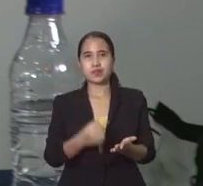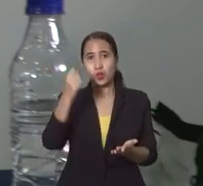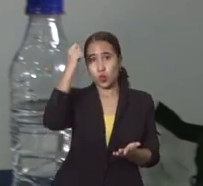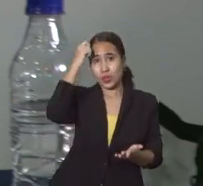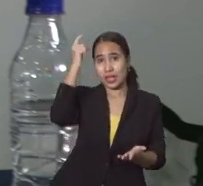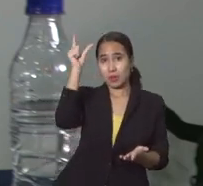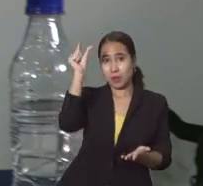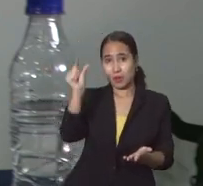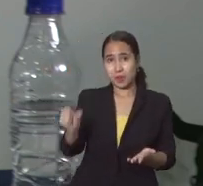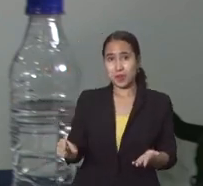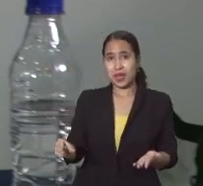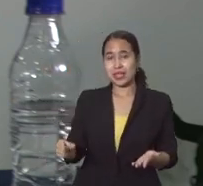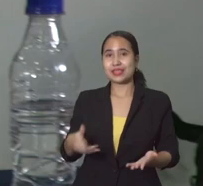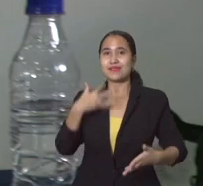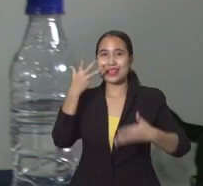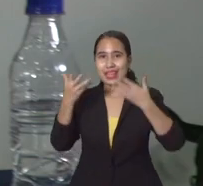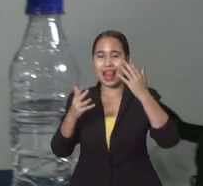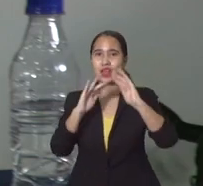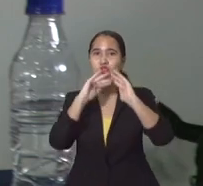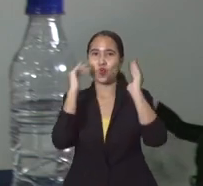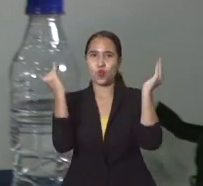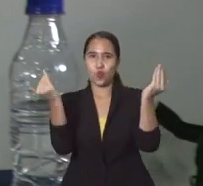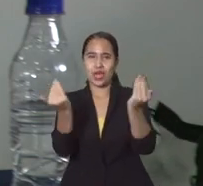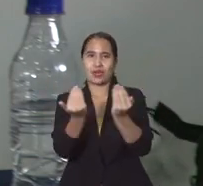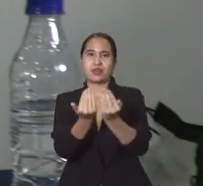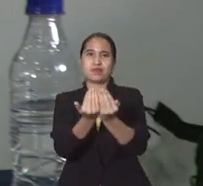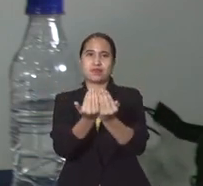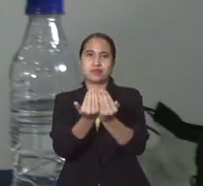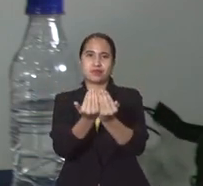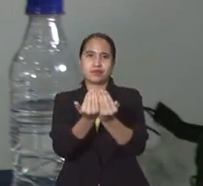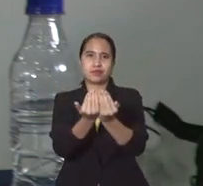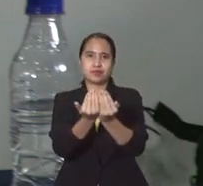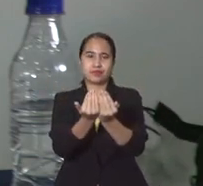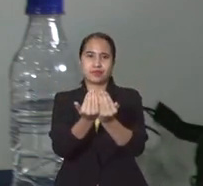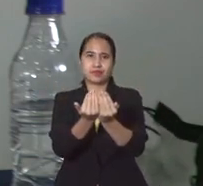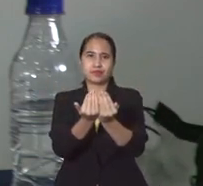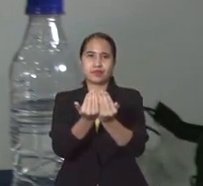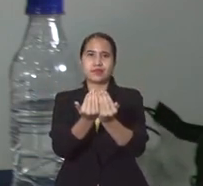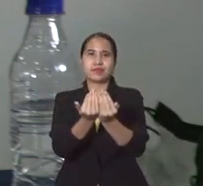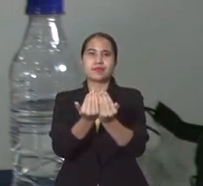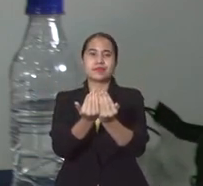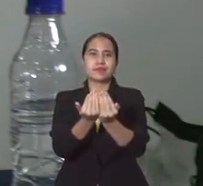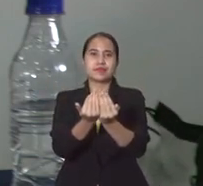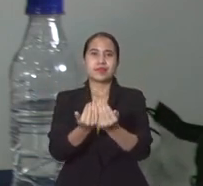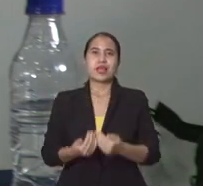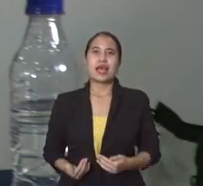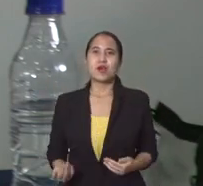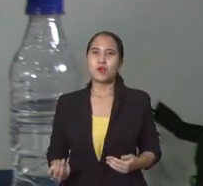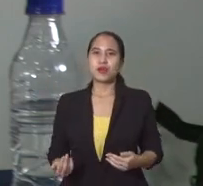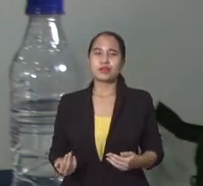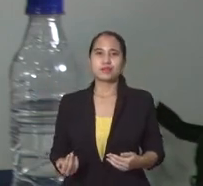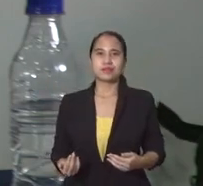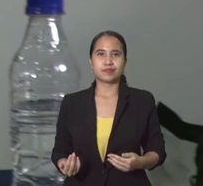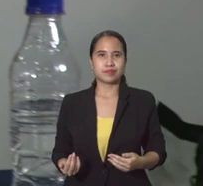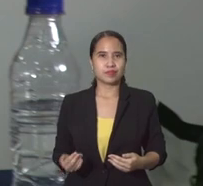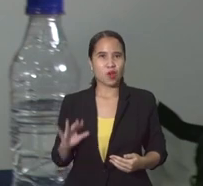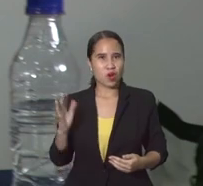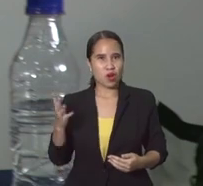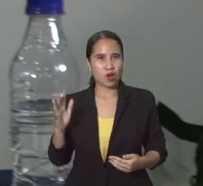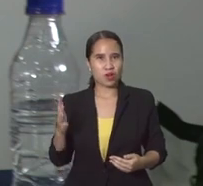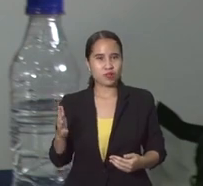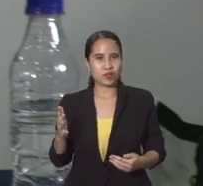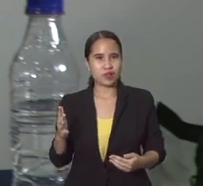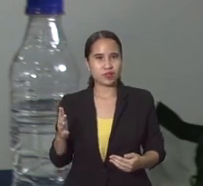wereld in gooien, dat wordt dan onder quasi-wetenschap en dus waarheid gebracht door anderen,